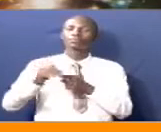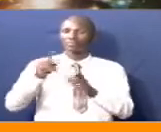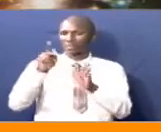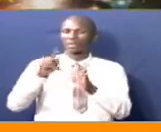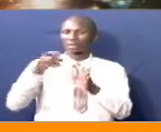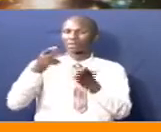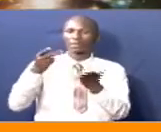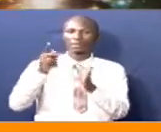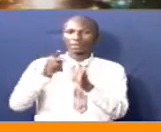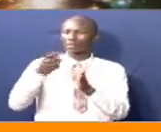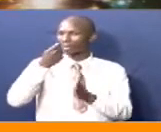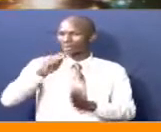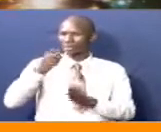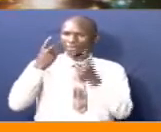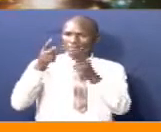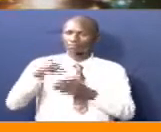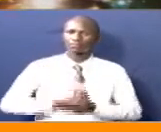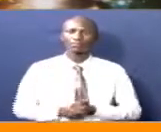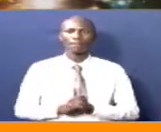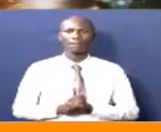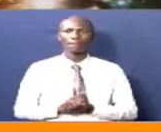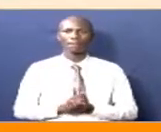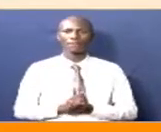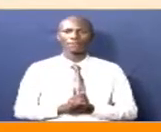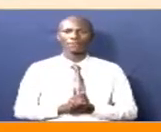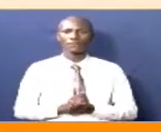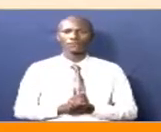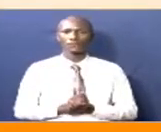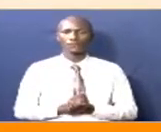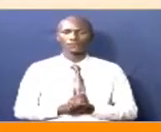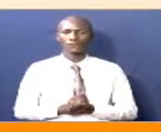kitui aidangile eneli voti ebwana tao